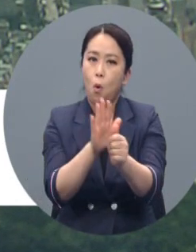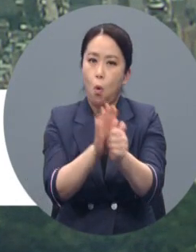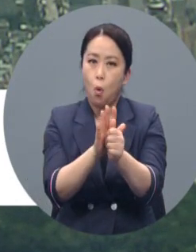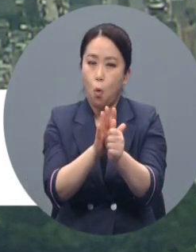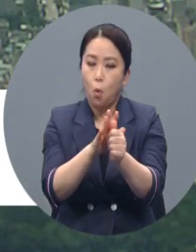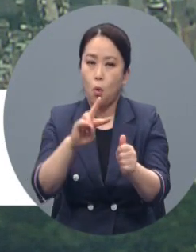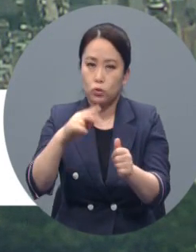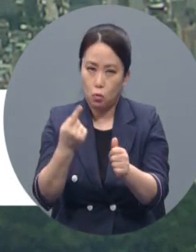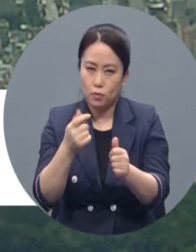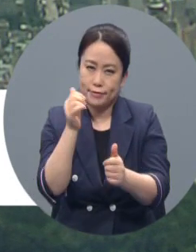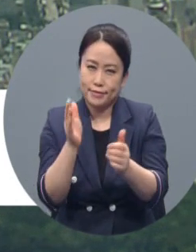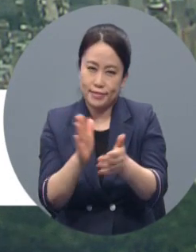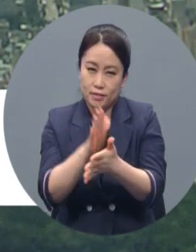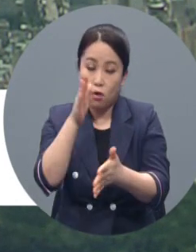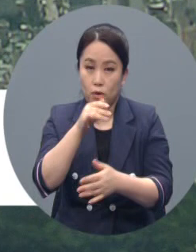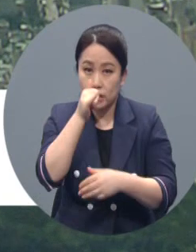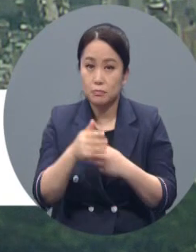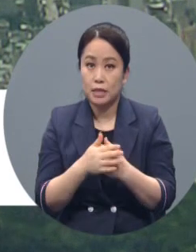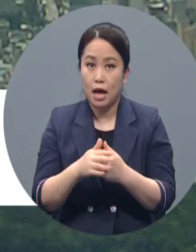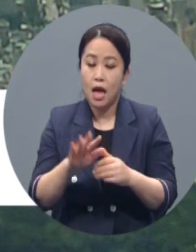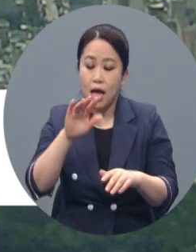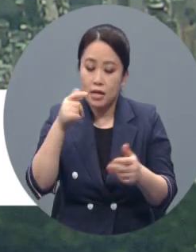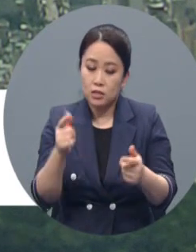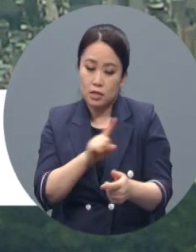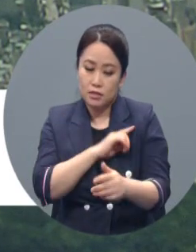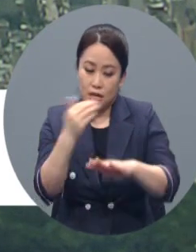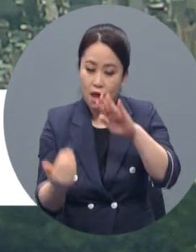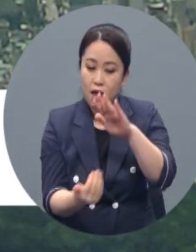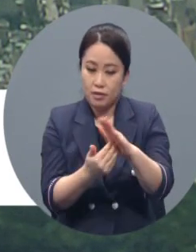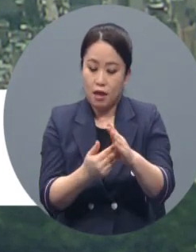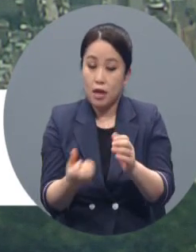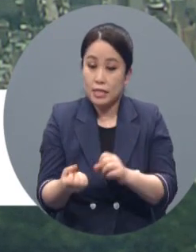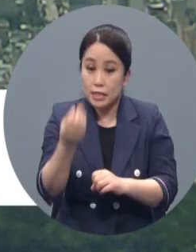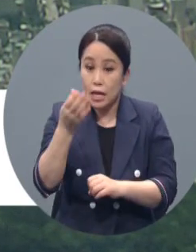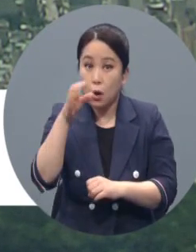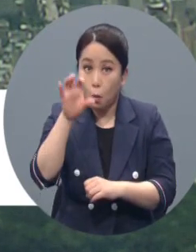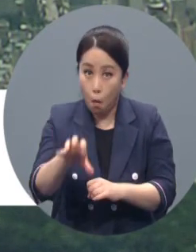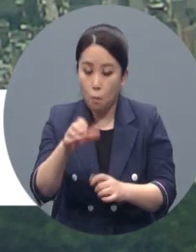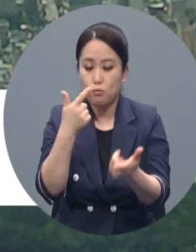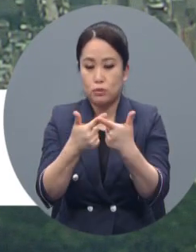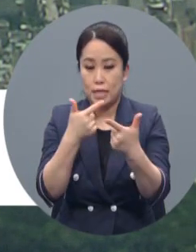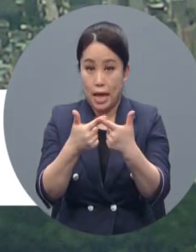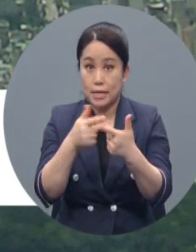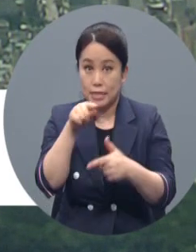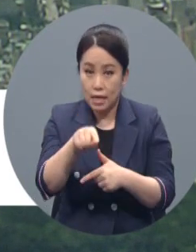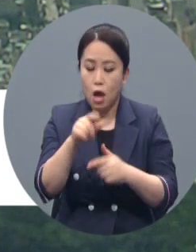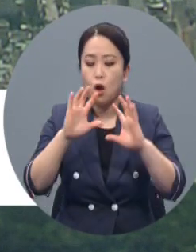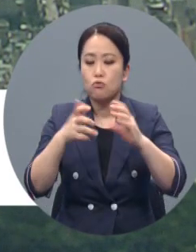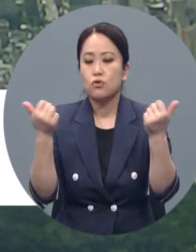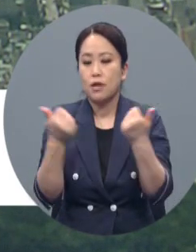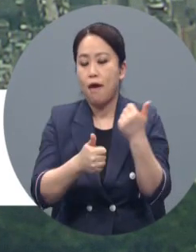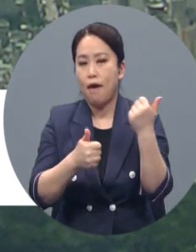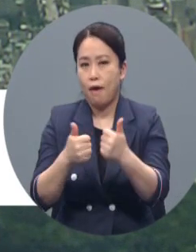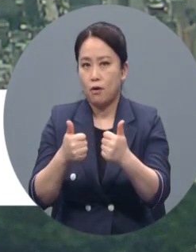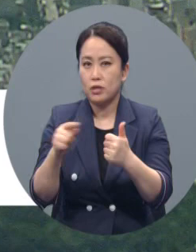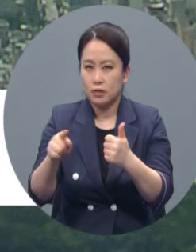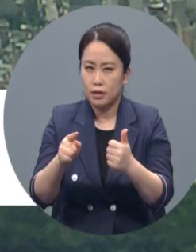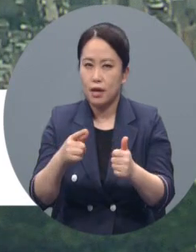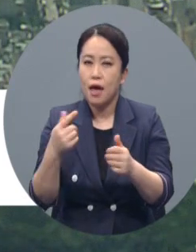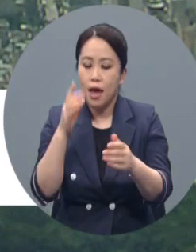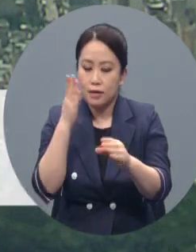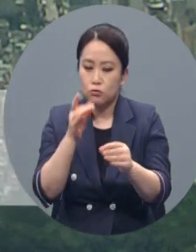최대 승부처인 부산 국회의원들이 각 캠프의 핵심 역할을 수행하며 여야 경선의 판세를 이끌고